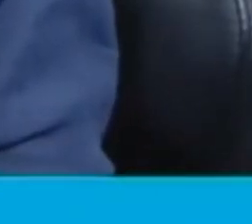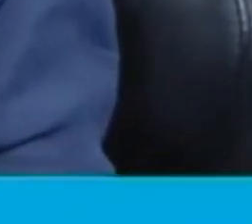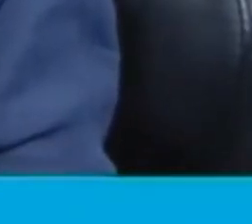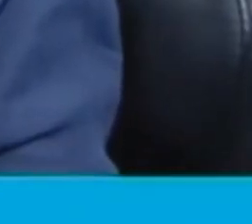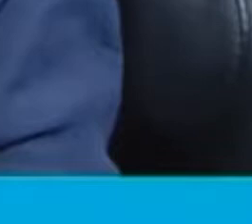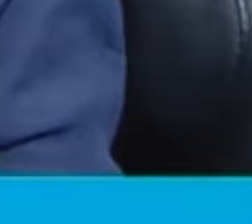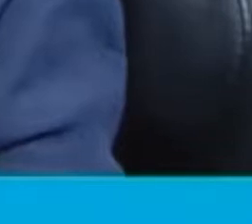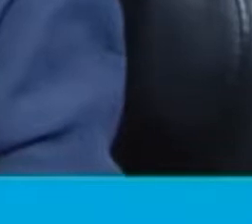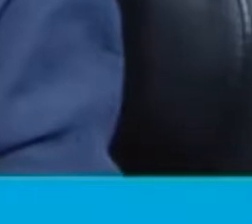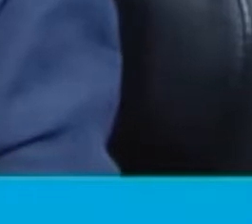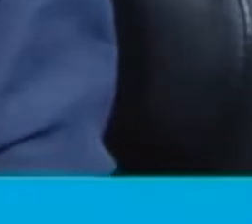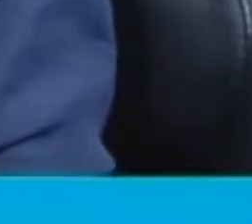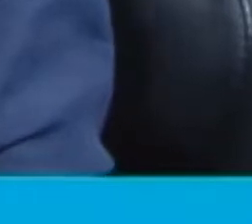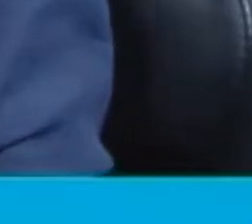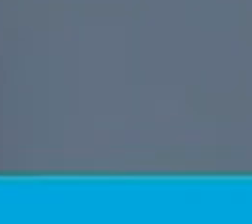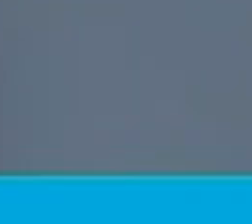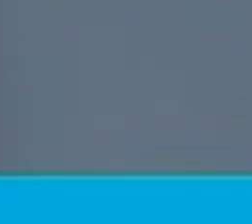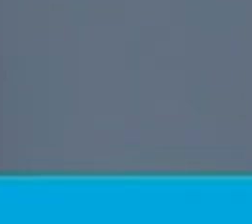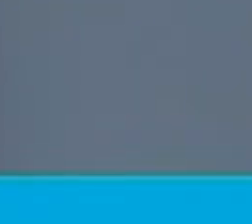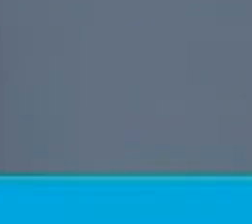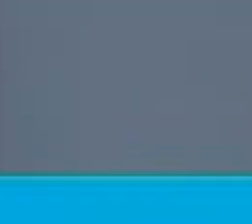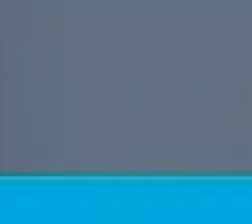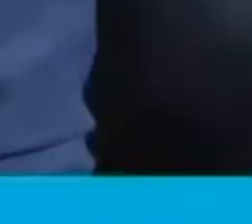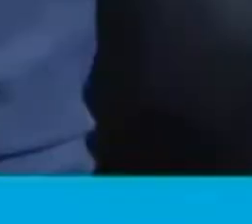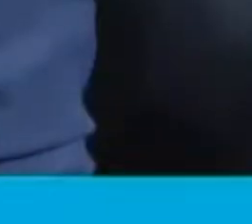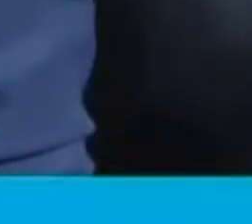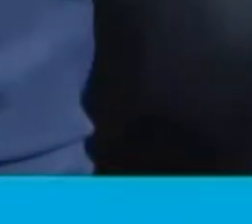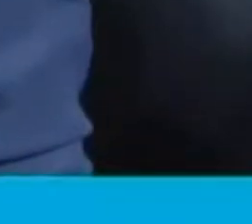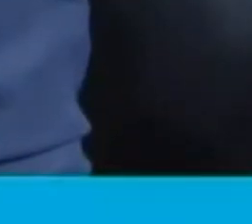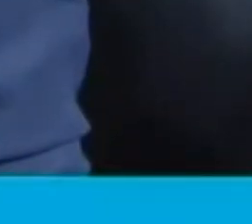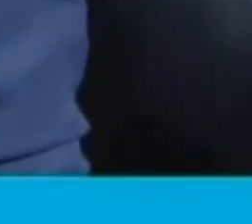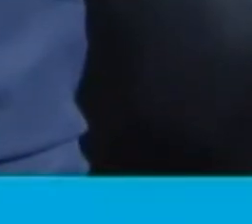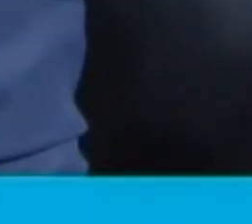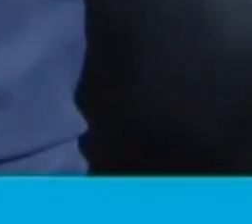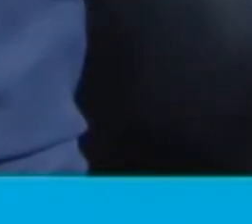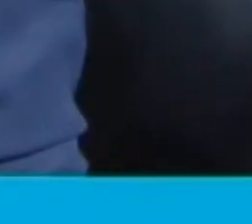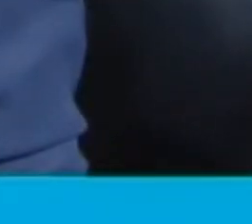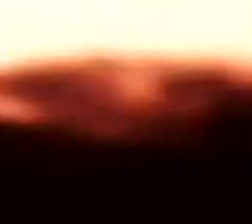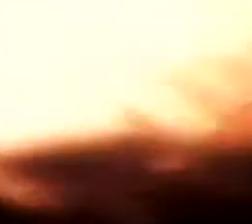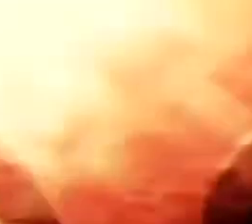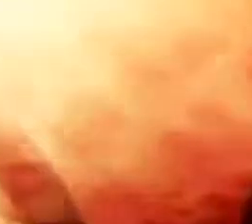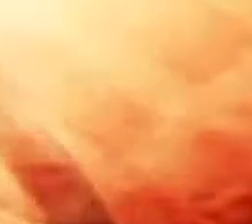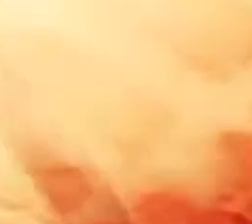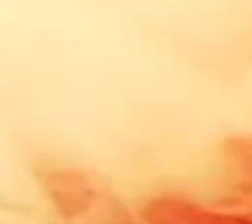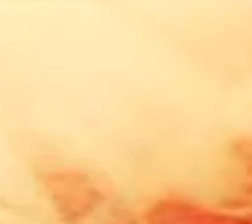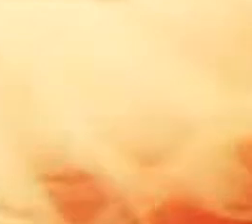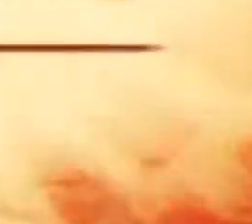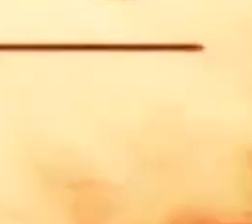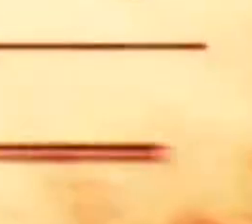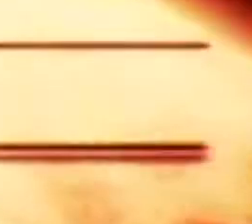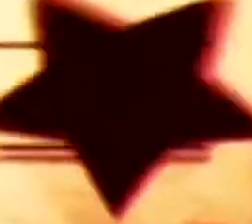things you have no clue about. I'm not stupid. I know what I saw. You saw nothing.